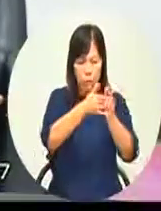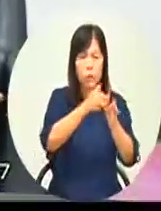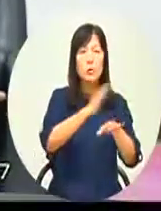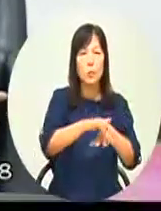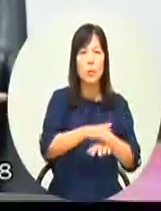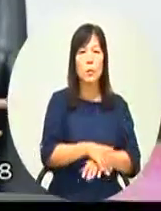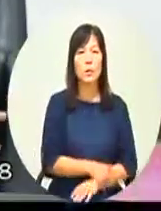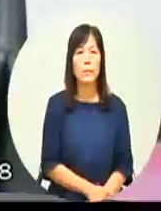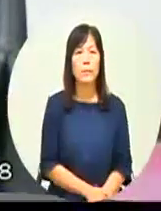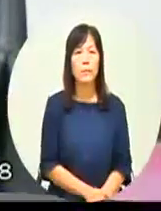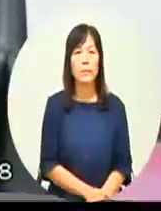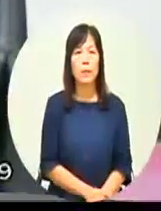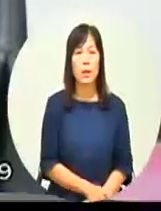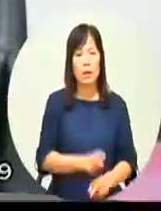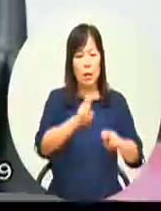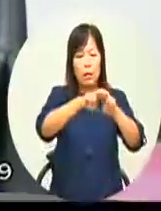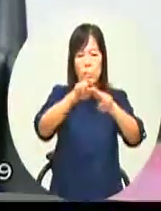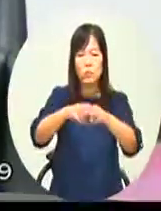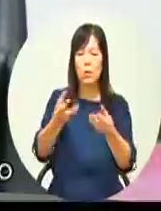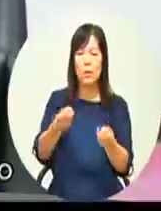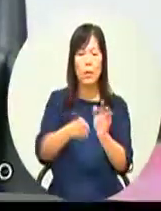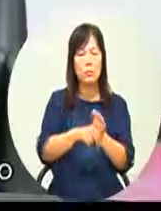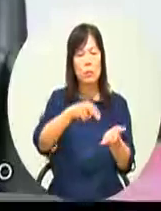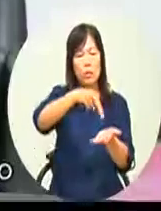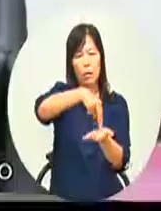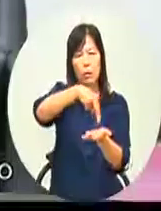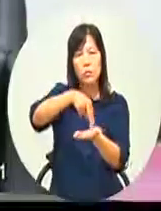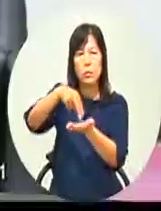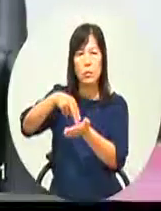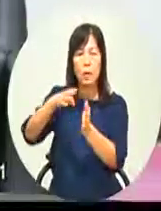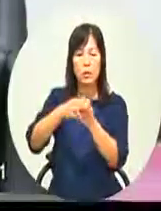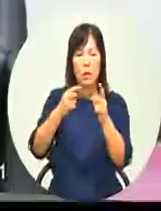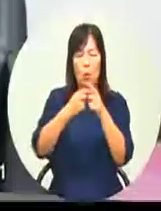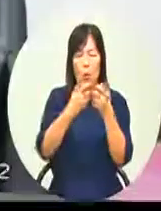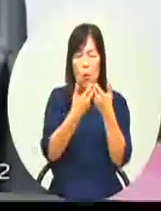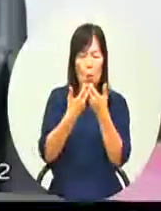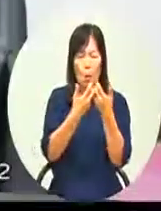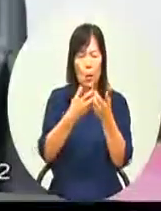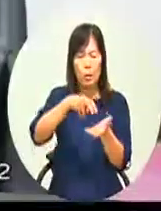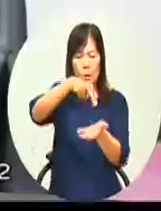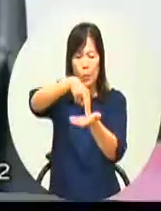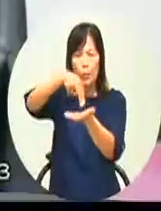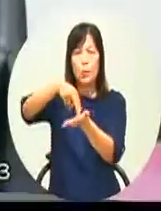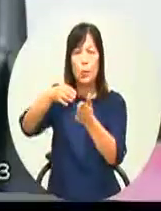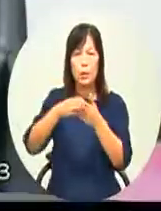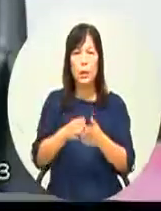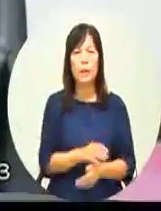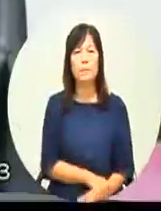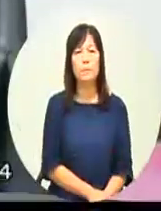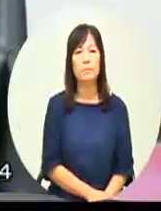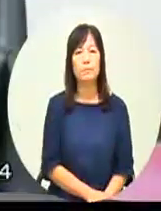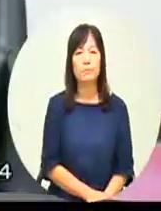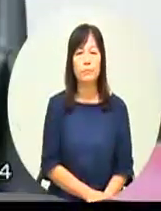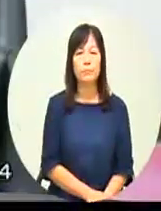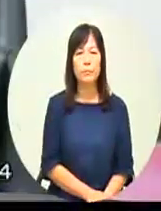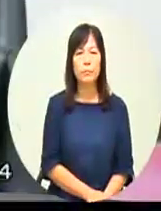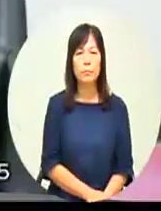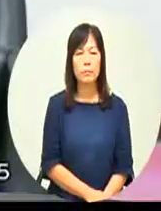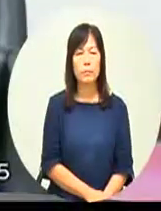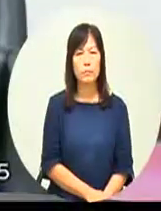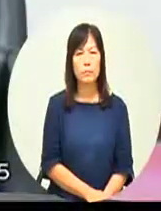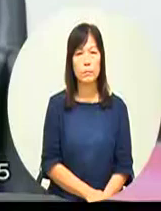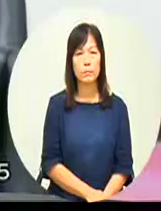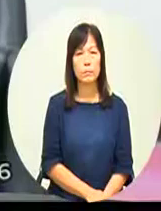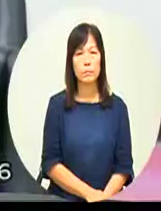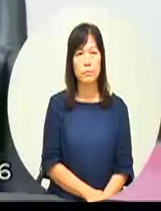后几乎都是没有位置可以坐，都是站着，这是巅峰的时间，高峰时间。 那再来我们就是这